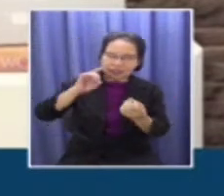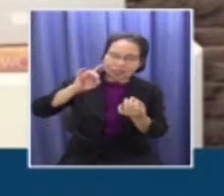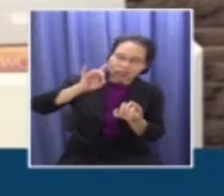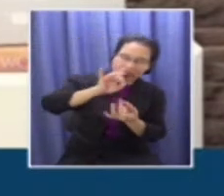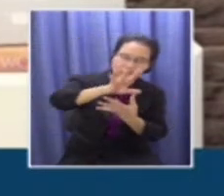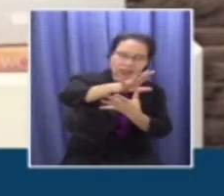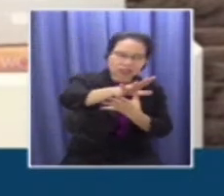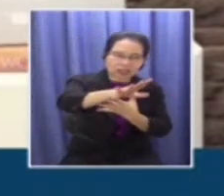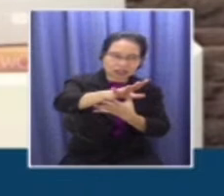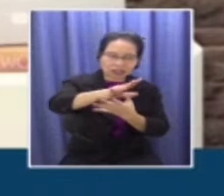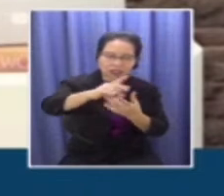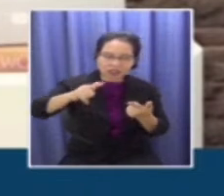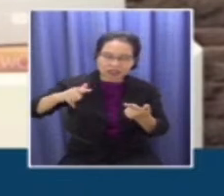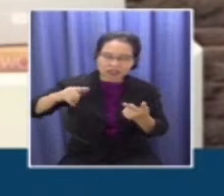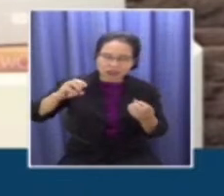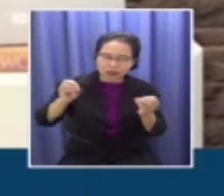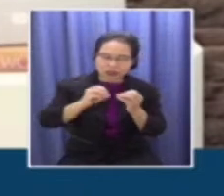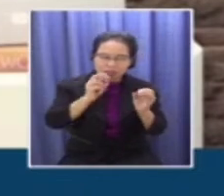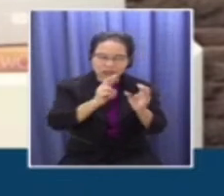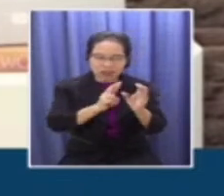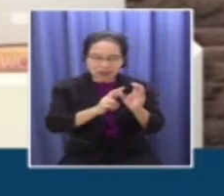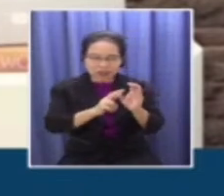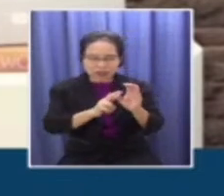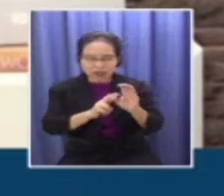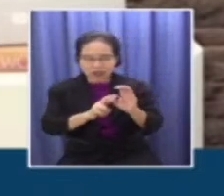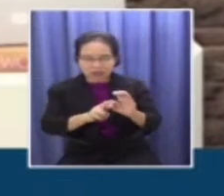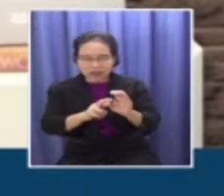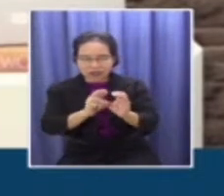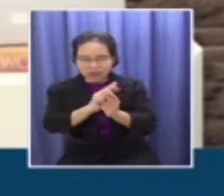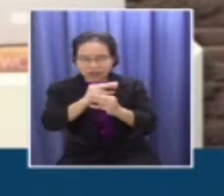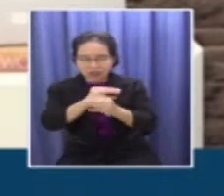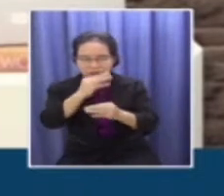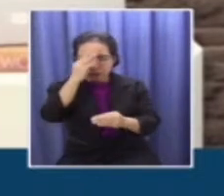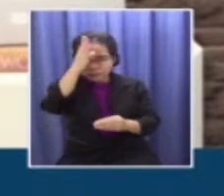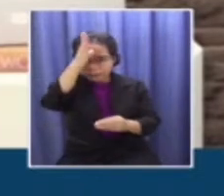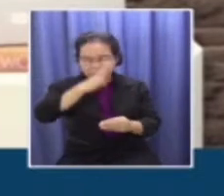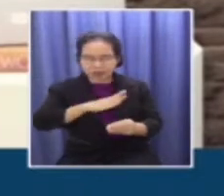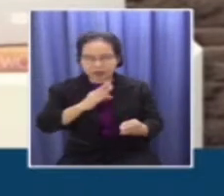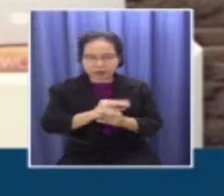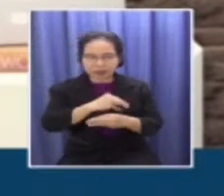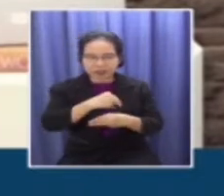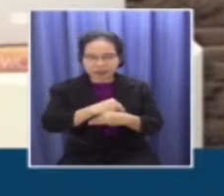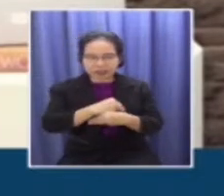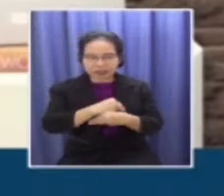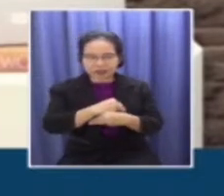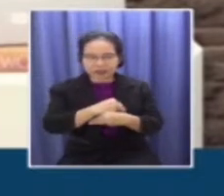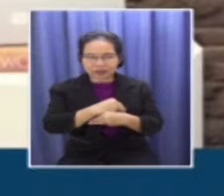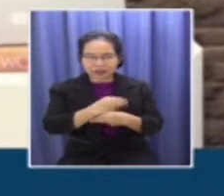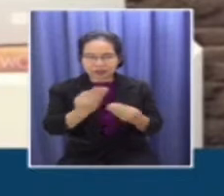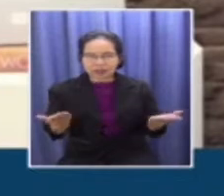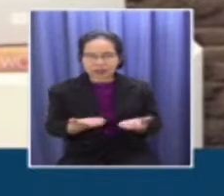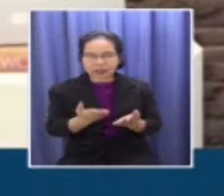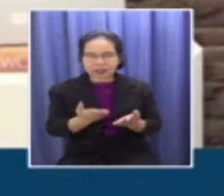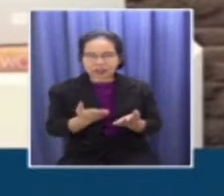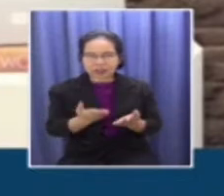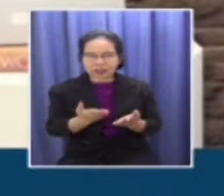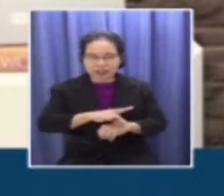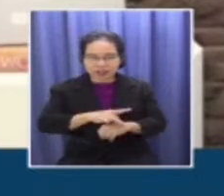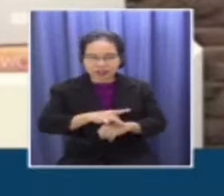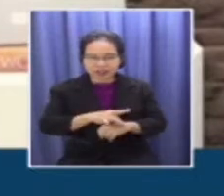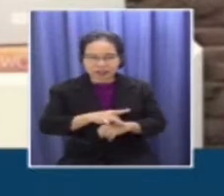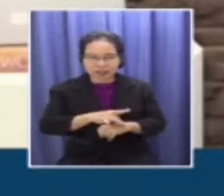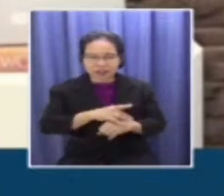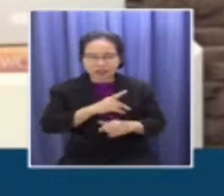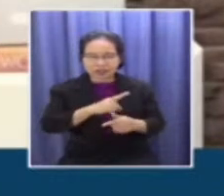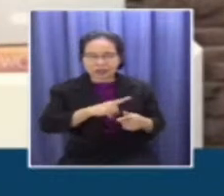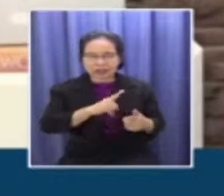sɛ wɔ nipa wɔ Nyankopɔn abɔ no so wɔmatena asase so no ɔno betumi afiri asase sɛ akɔtena wiem sɛ hɔ na mede bɛyɛ